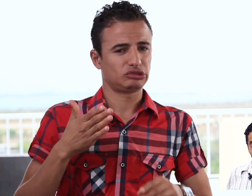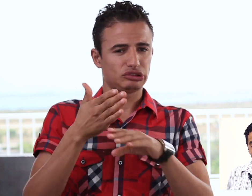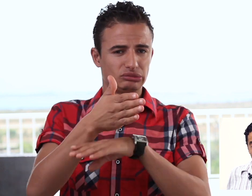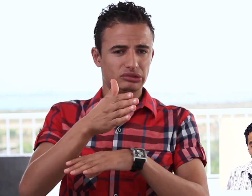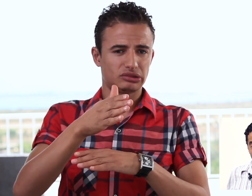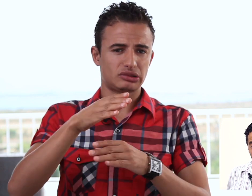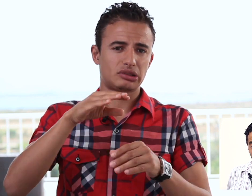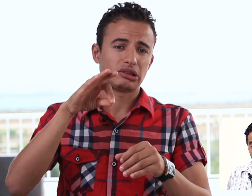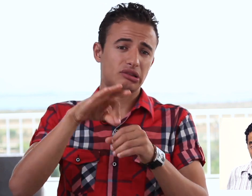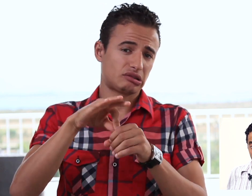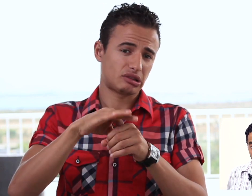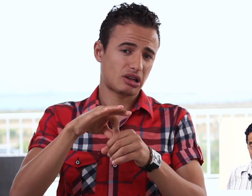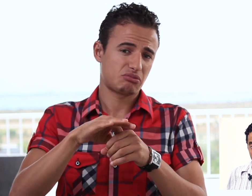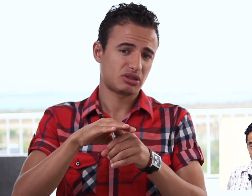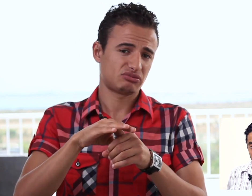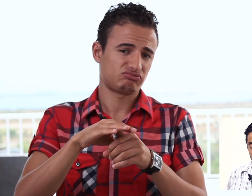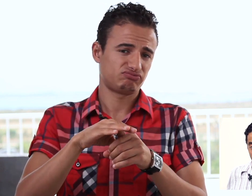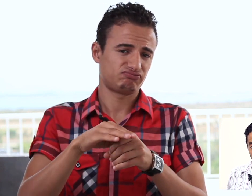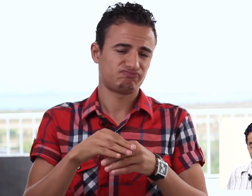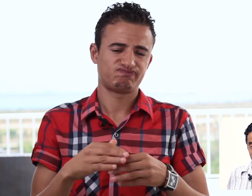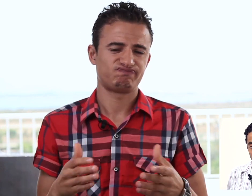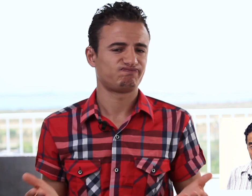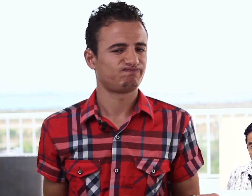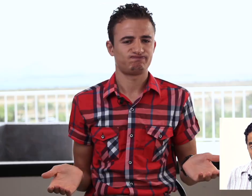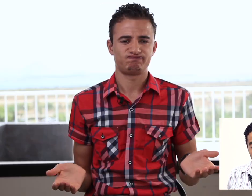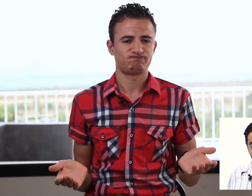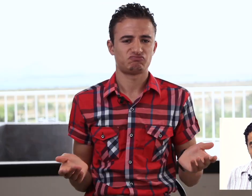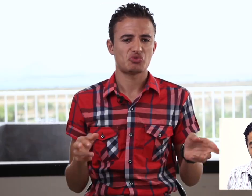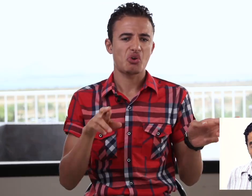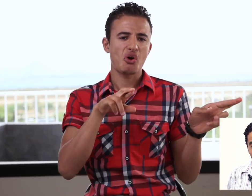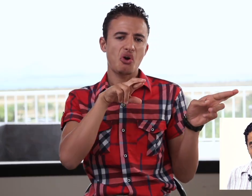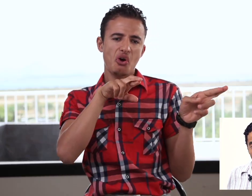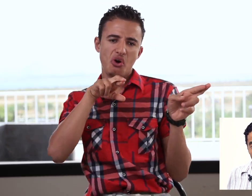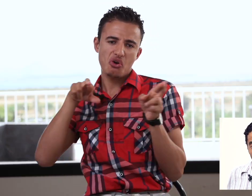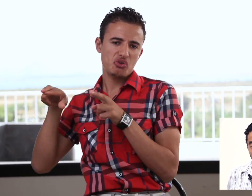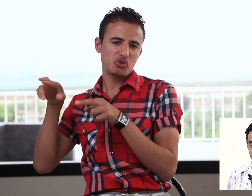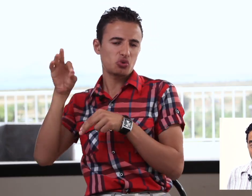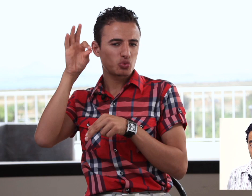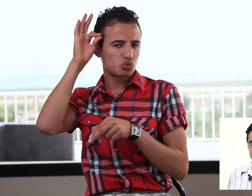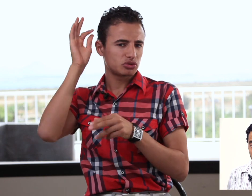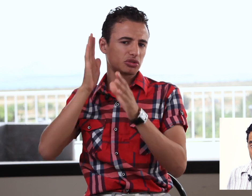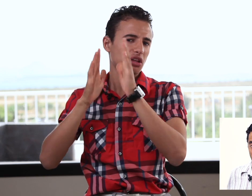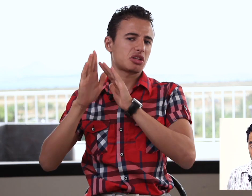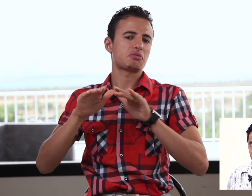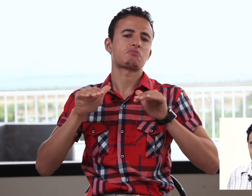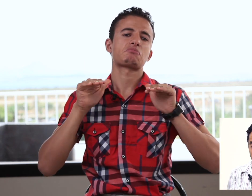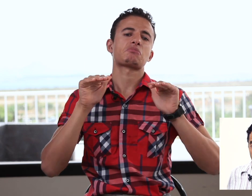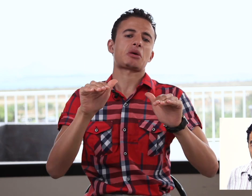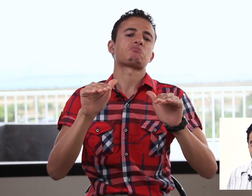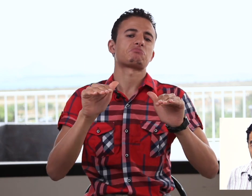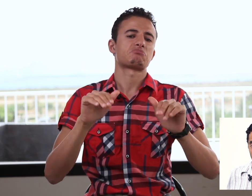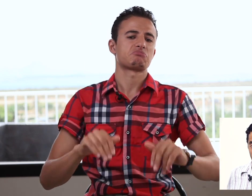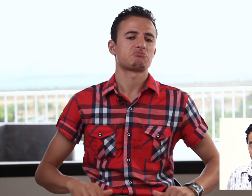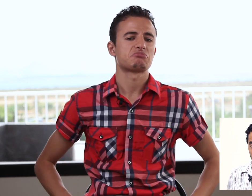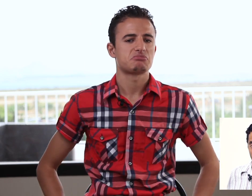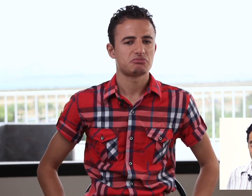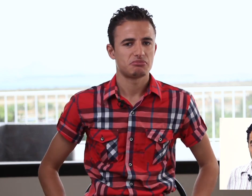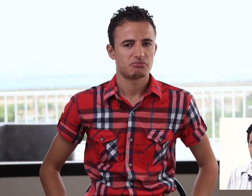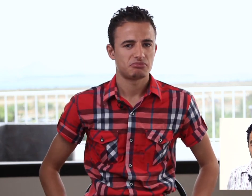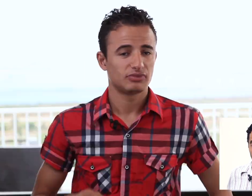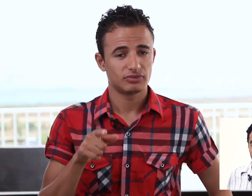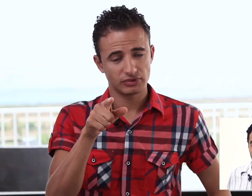أما ردوا بالنا، إذا ما مشيناش ما قيدناش ما نجمش نمارس حقي في الانتخاب، وهذا راه يرجعنا للنظام